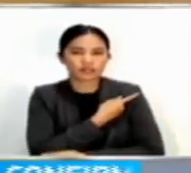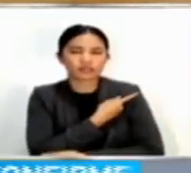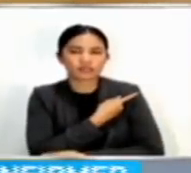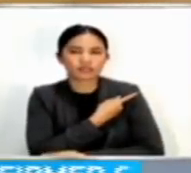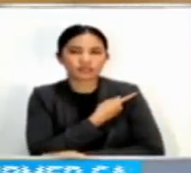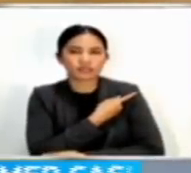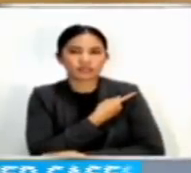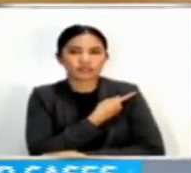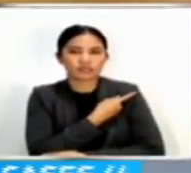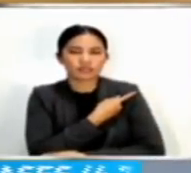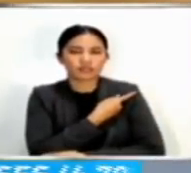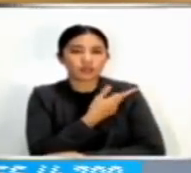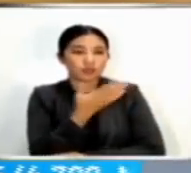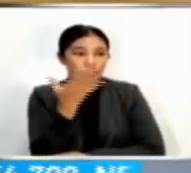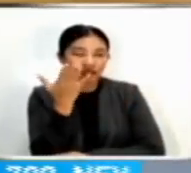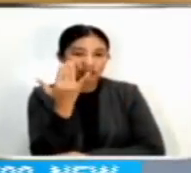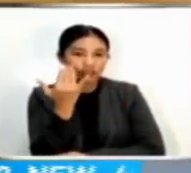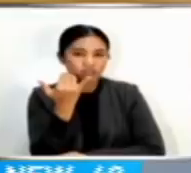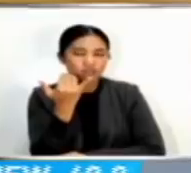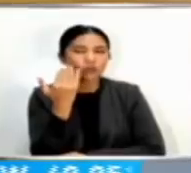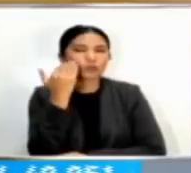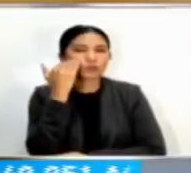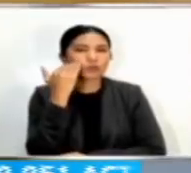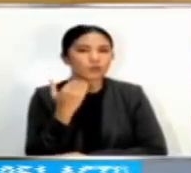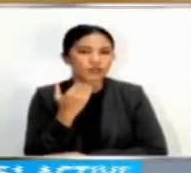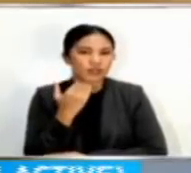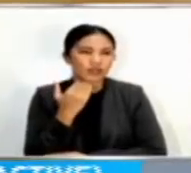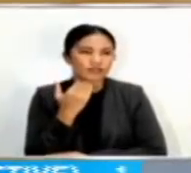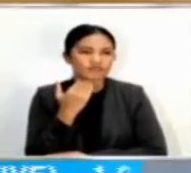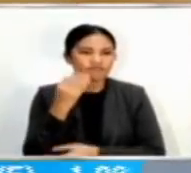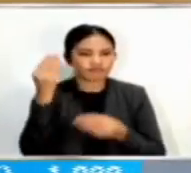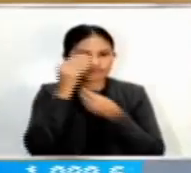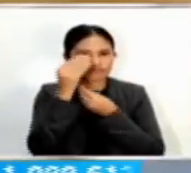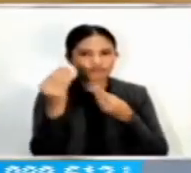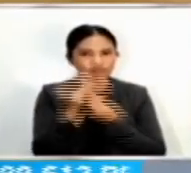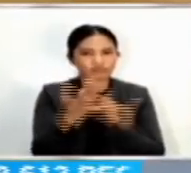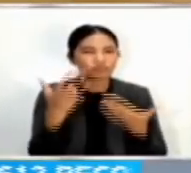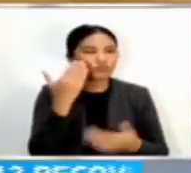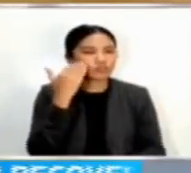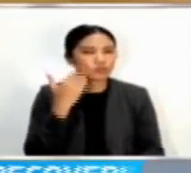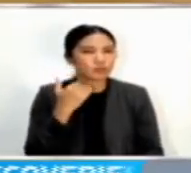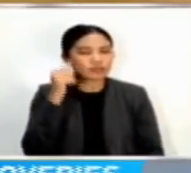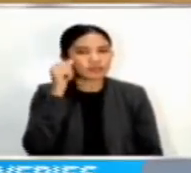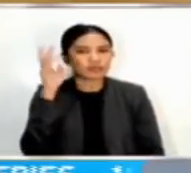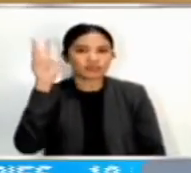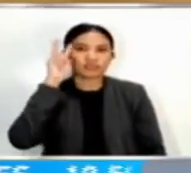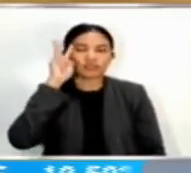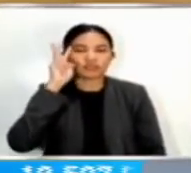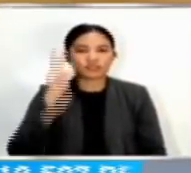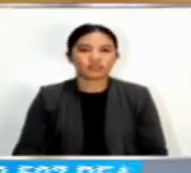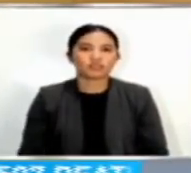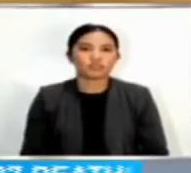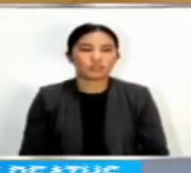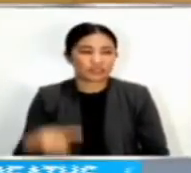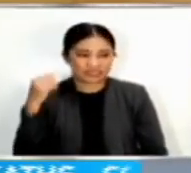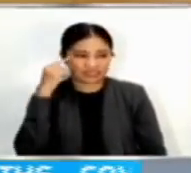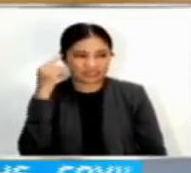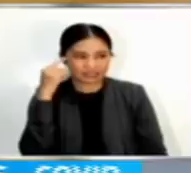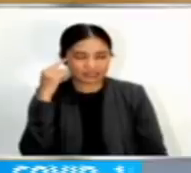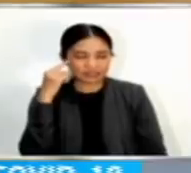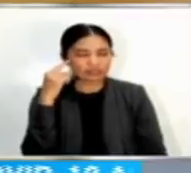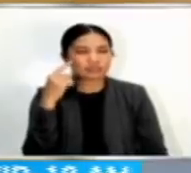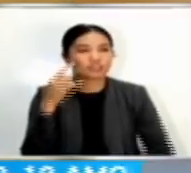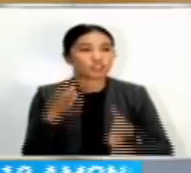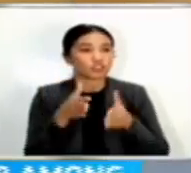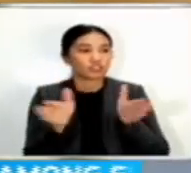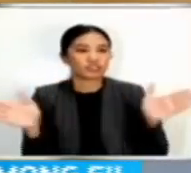ay dahil kulang daw sa sapat na impormasyon yung ating mga kababayan about it. Sa tingin ninyo, in general, sa lahat ng mga